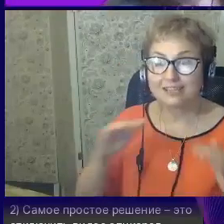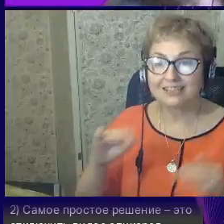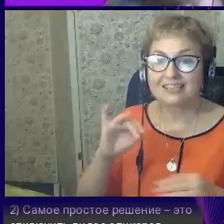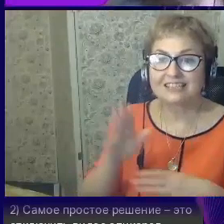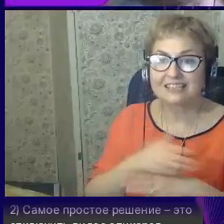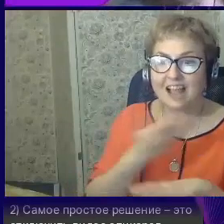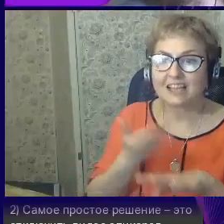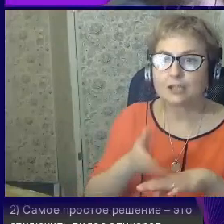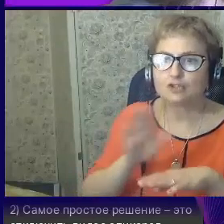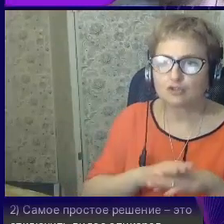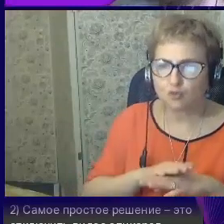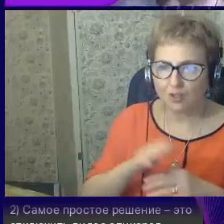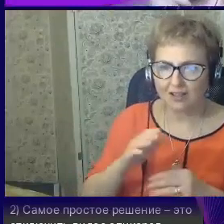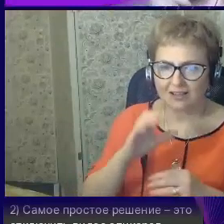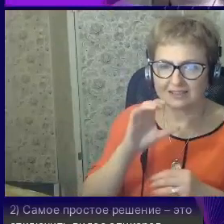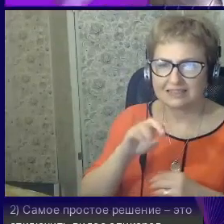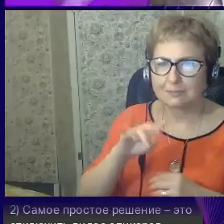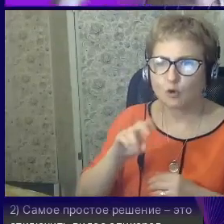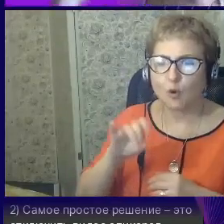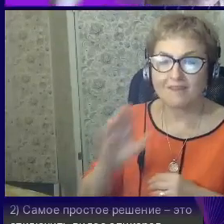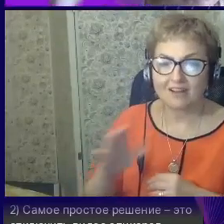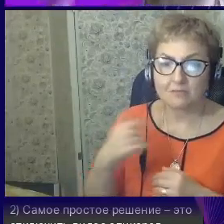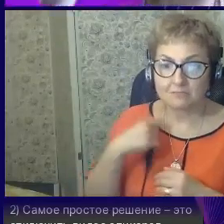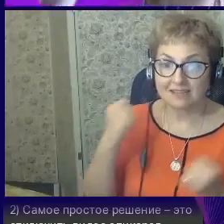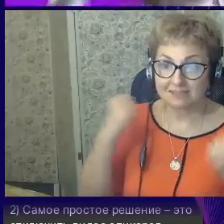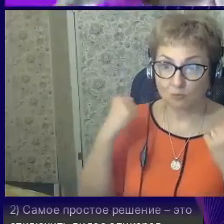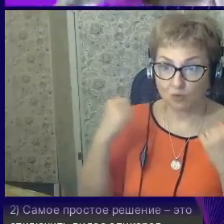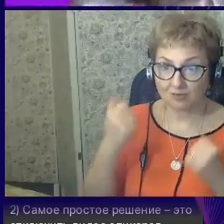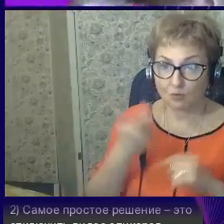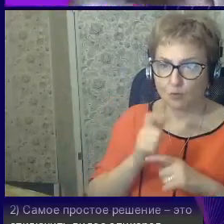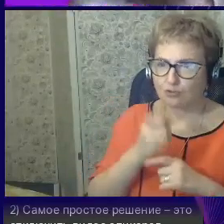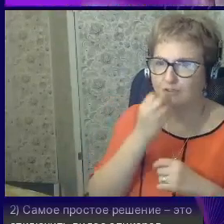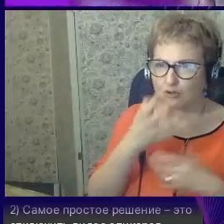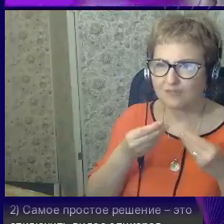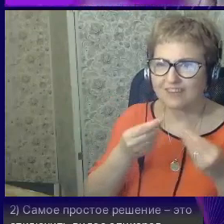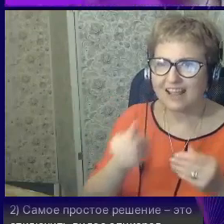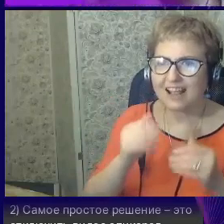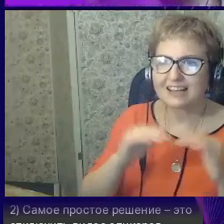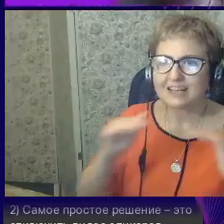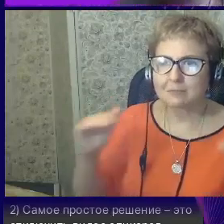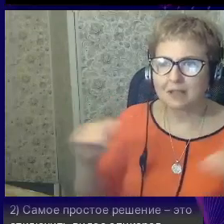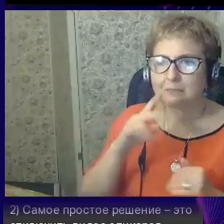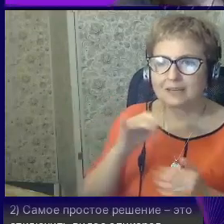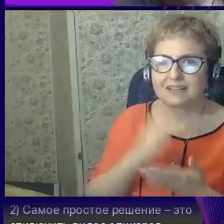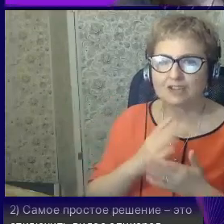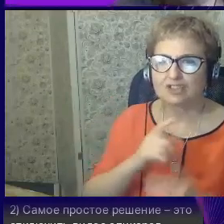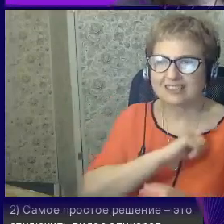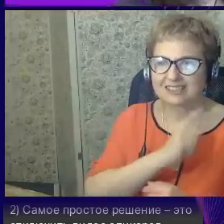снятию тяжелых ментальных симптомов. То есть как бы мы, занятия спортом очень хорошо влияют на ребят при